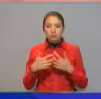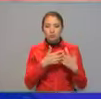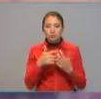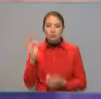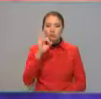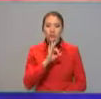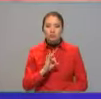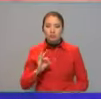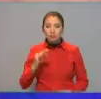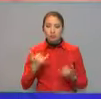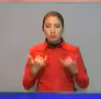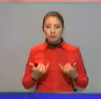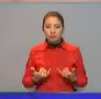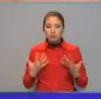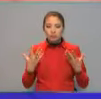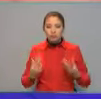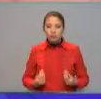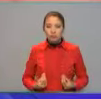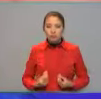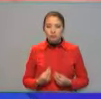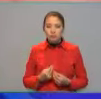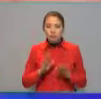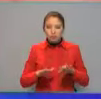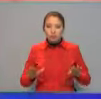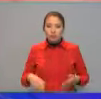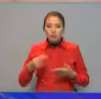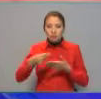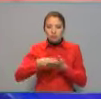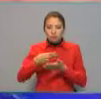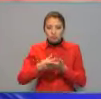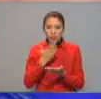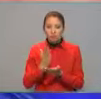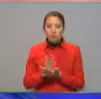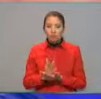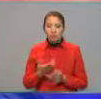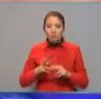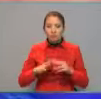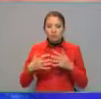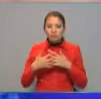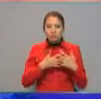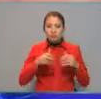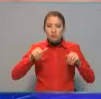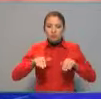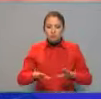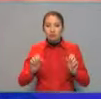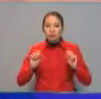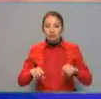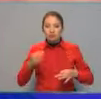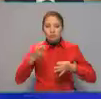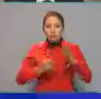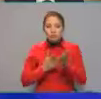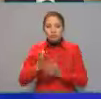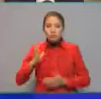бойынша, өйткені қазіргі таңда баланың алименті бар, басқасы бар деген сияқты көптеген даулар шешуге болады, оны сотқа